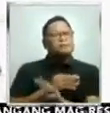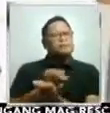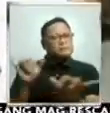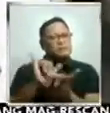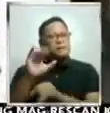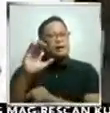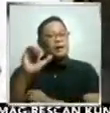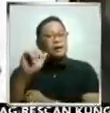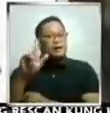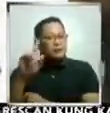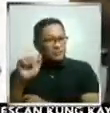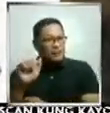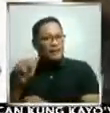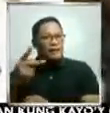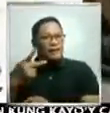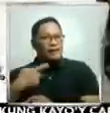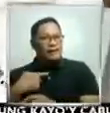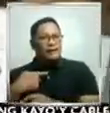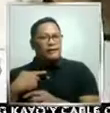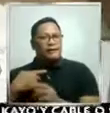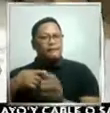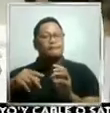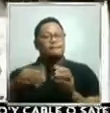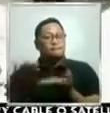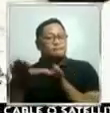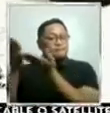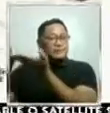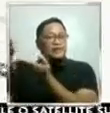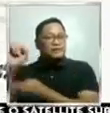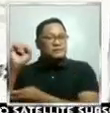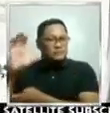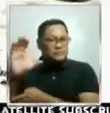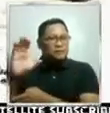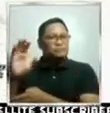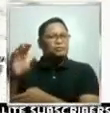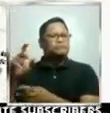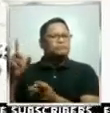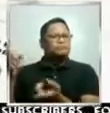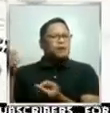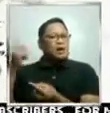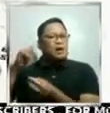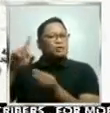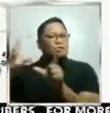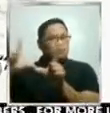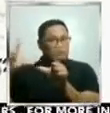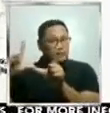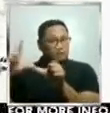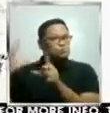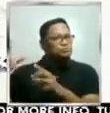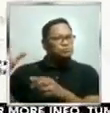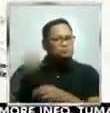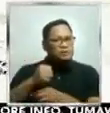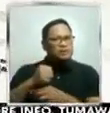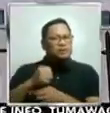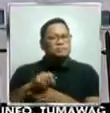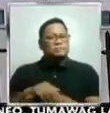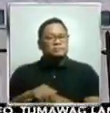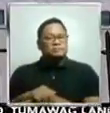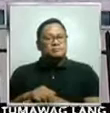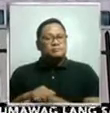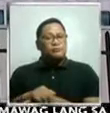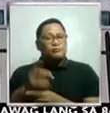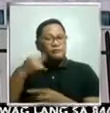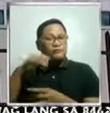ng co-warranto petition sa Korte Suprema para agad ipabawi ang prangkisa ng ABS-CBN dahil sa muna'y mga